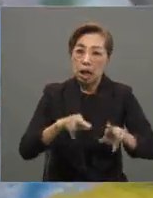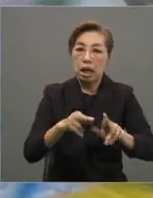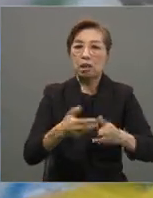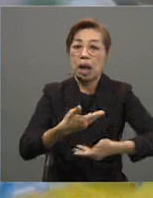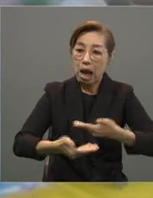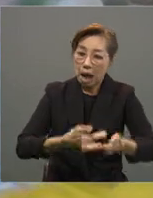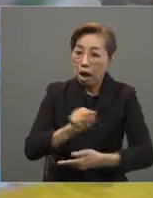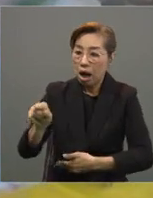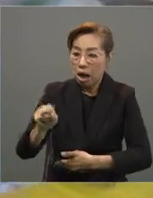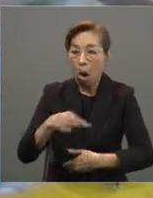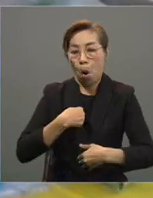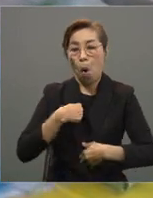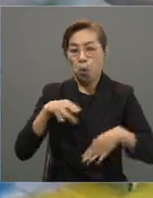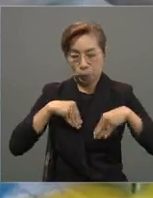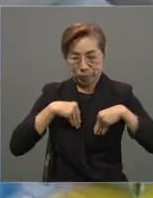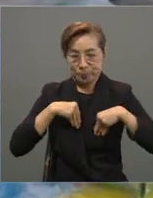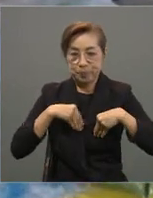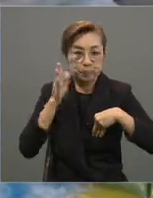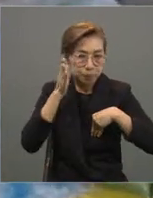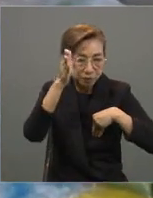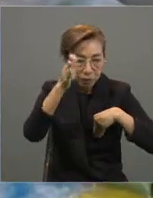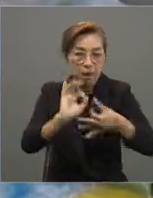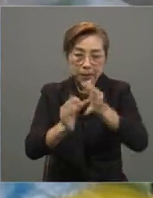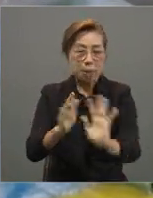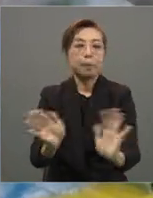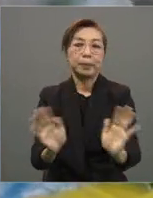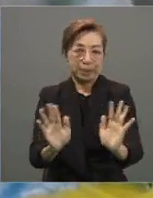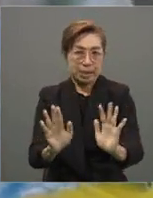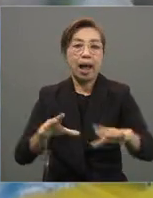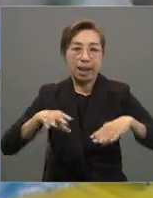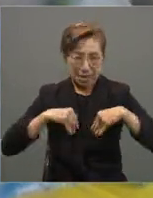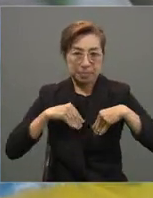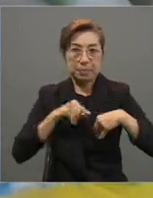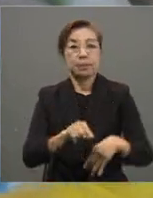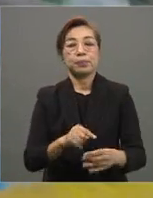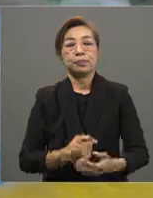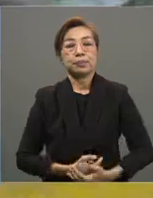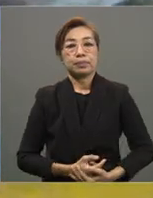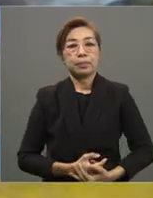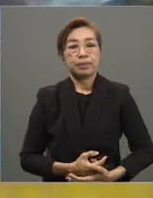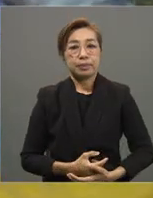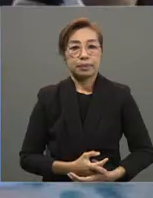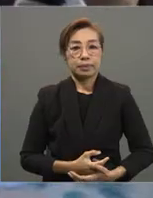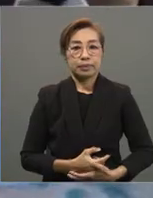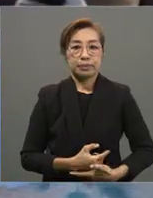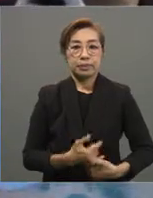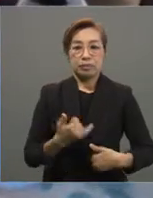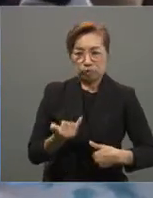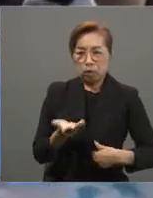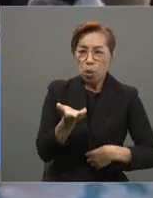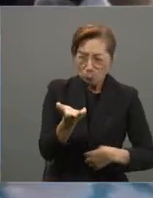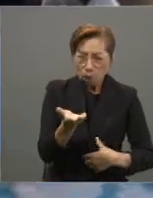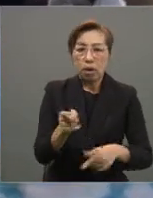ค้าแม่ค้ารับปากกันนะครับว่าจะไม่จุดไฟเผาป่าอีกครับช่วงนี้ขอ